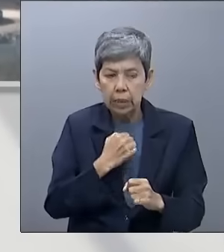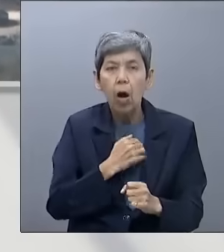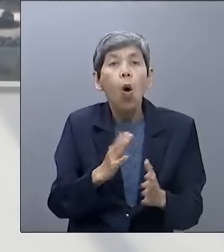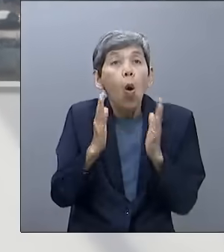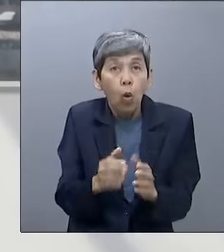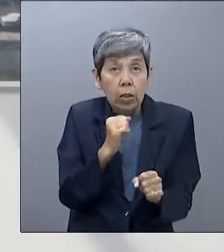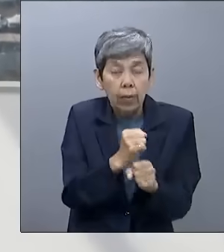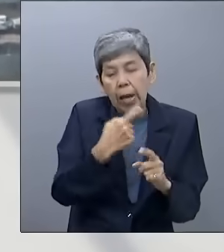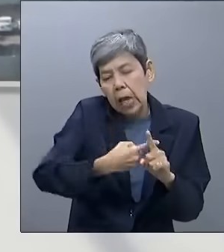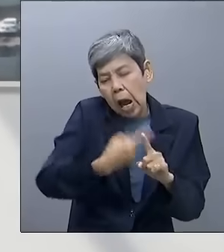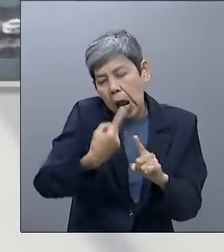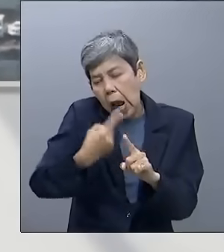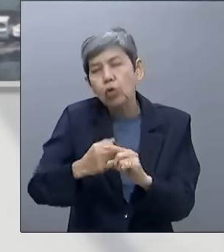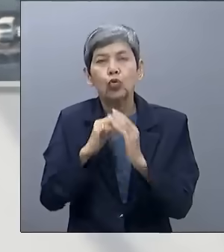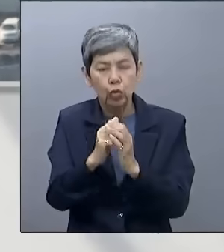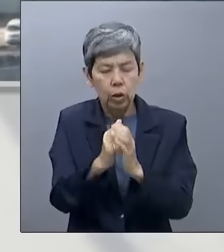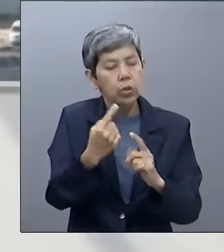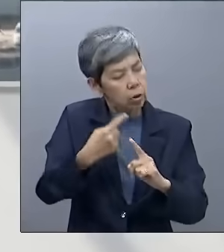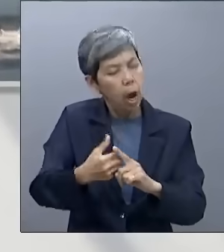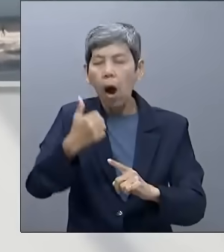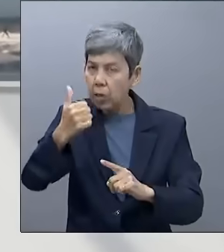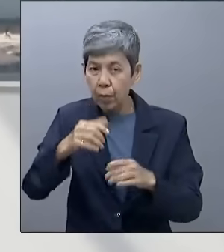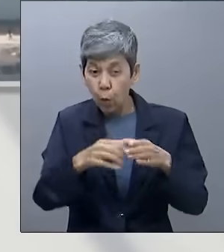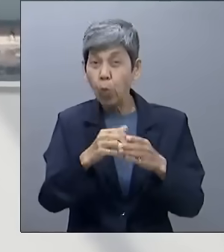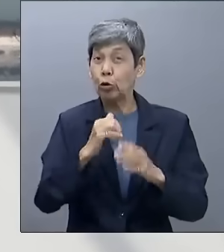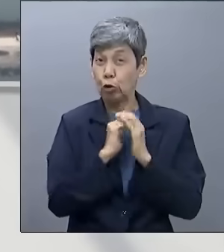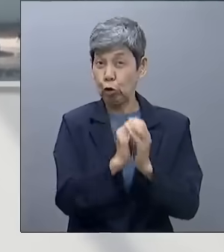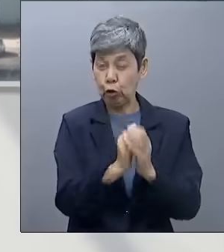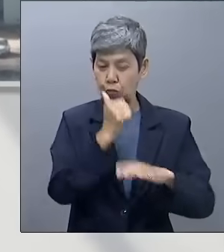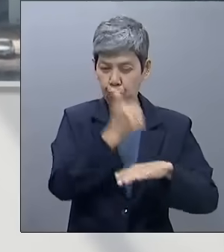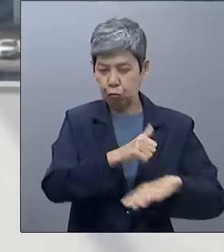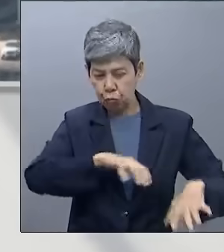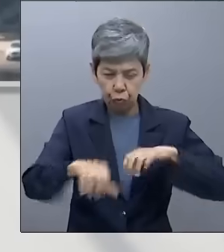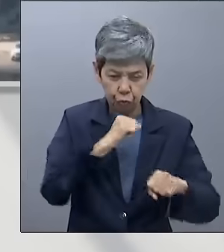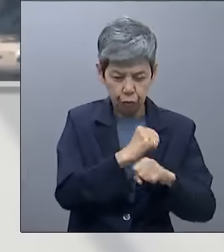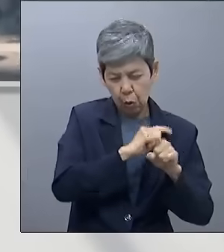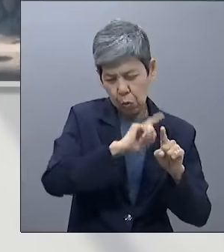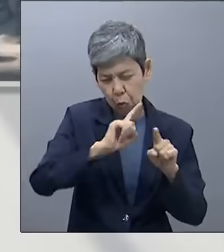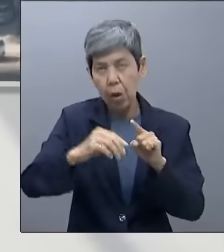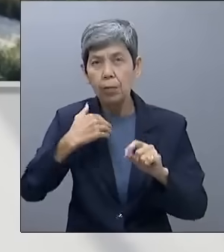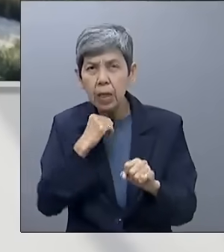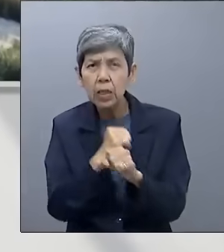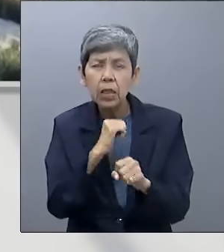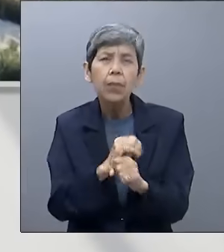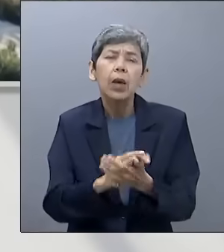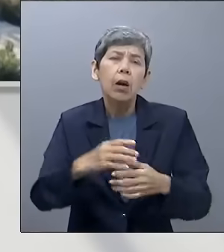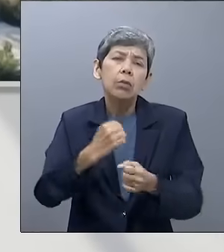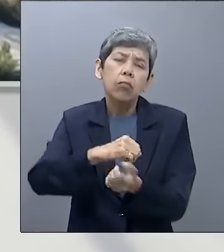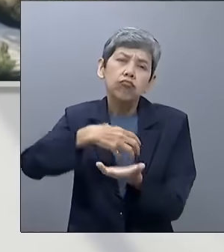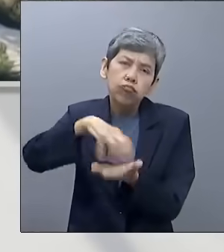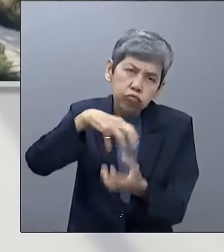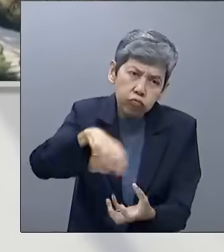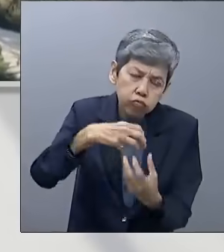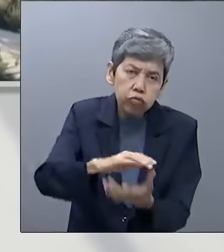พื้นที่เช่าให้กับทุนจีนรายย่อยได้กลุ่มทุนจีนรายย่อยก็เข้าไปทำธุรกิจหลายอย่างไม่ว่าจะเป็นกาสิโนสแกมเมอร์